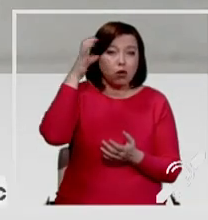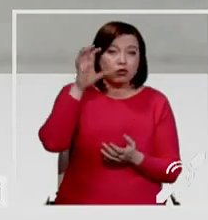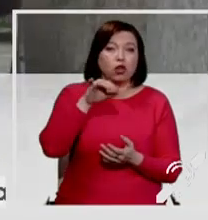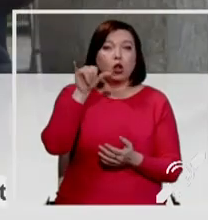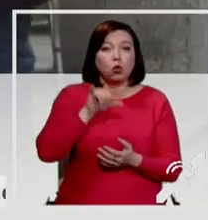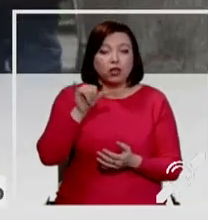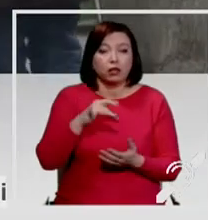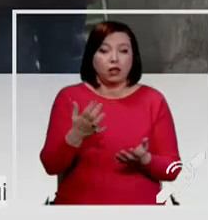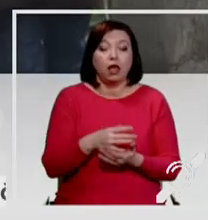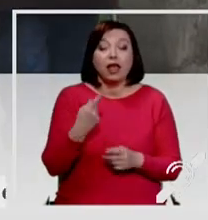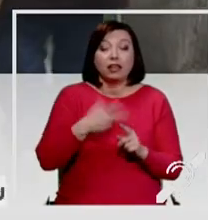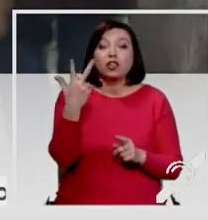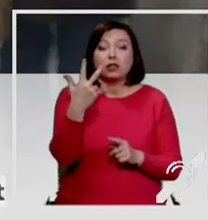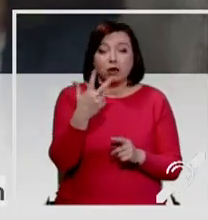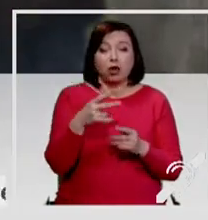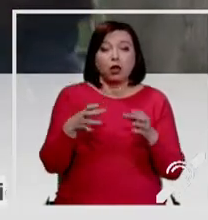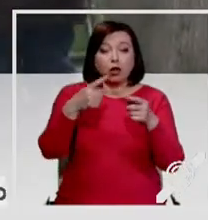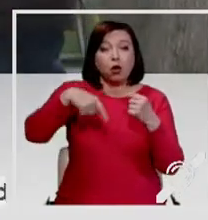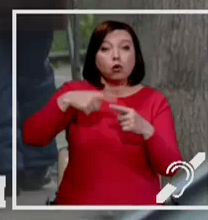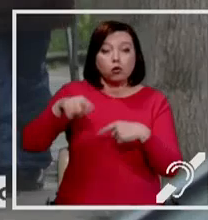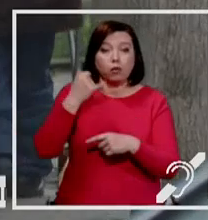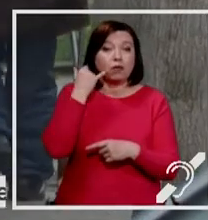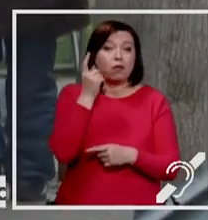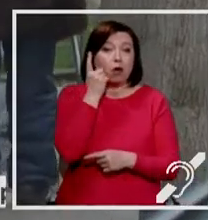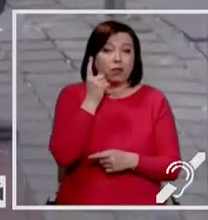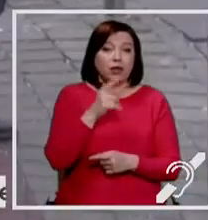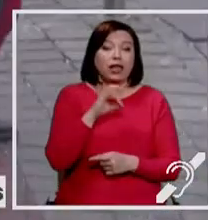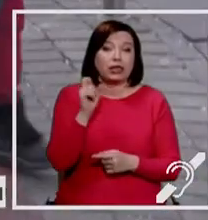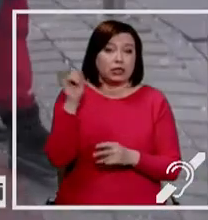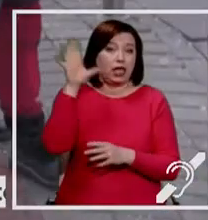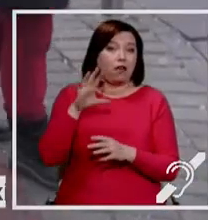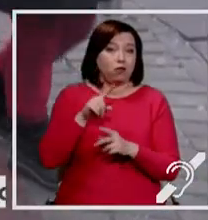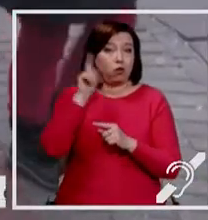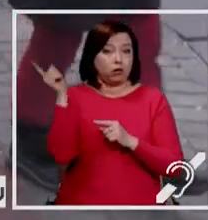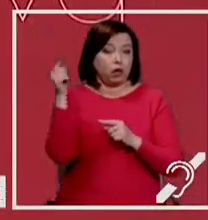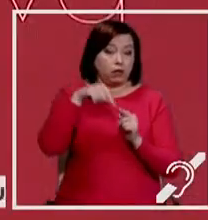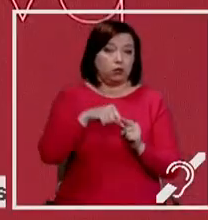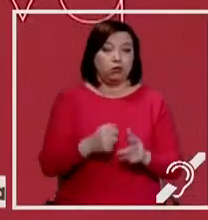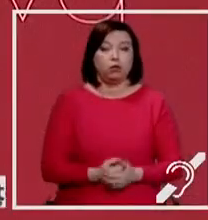Moldova cu cele trei mari grupuri de operatori de telefonie mobilă din Uniunea Europeană.